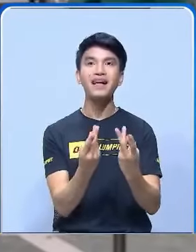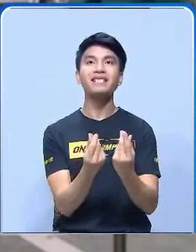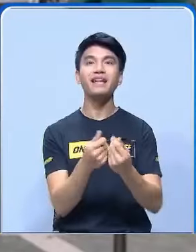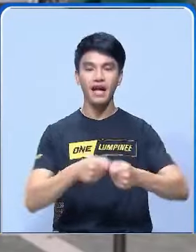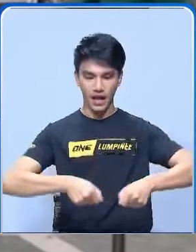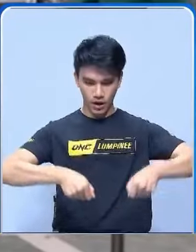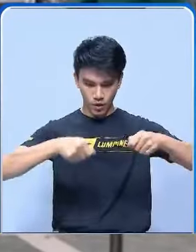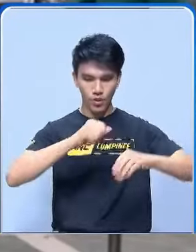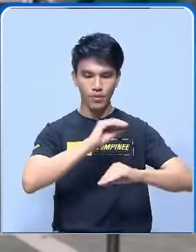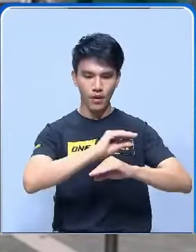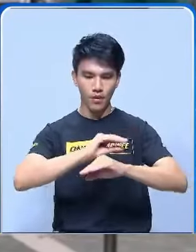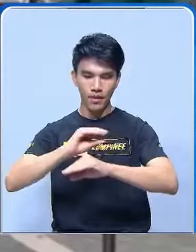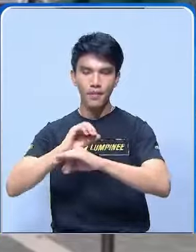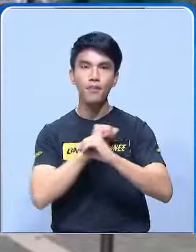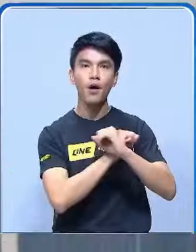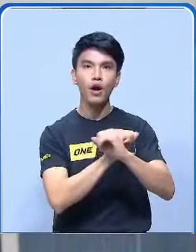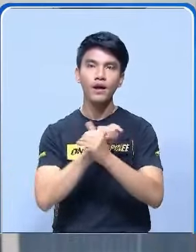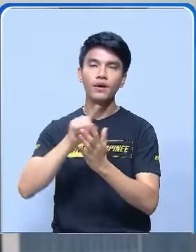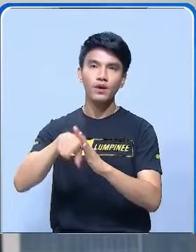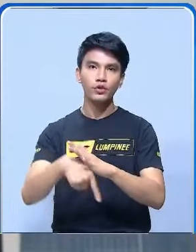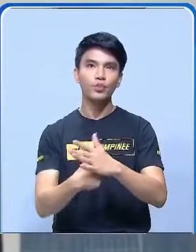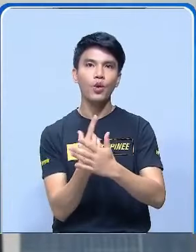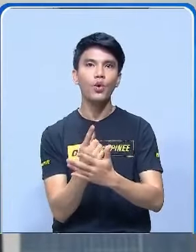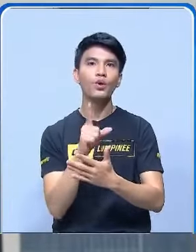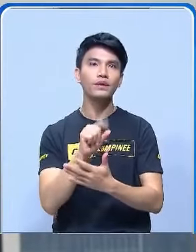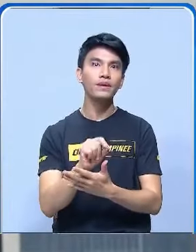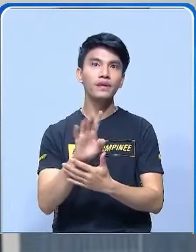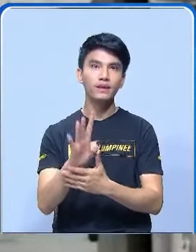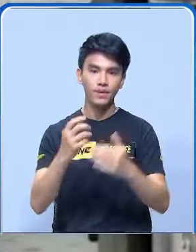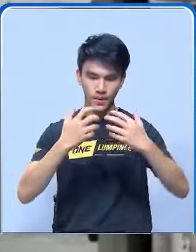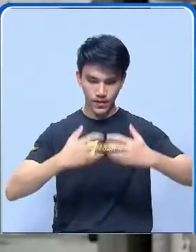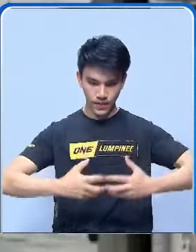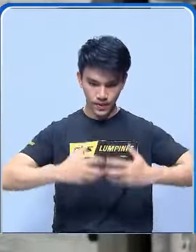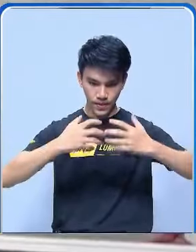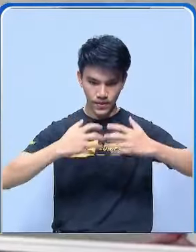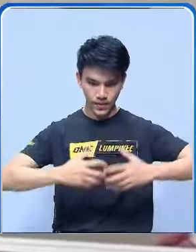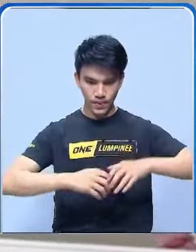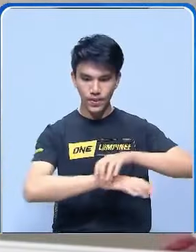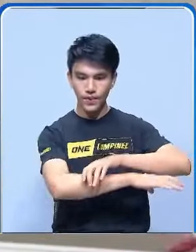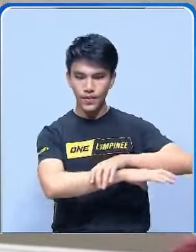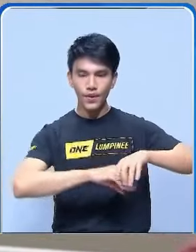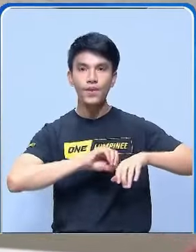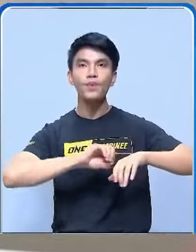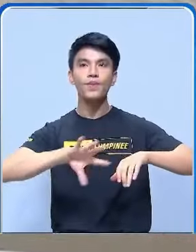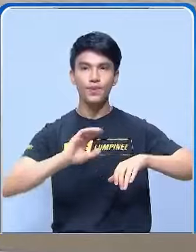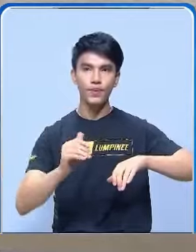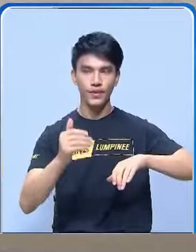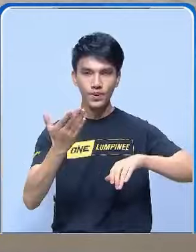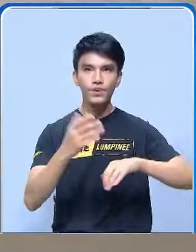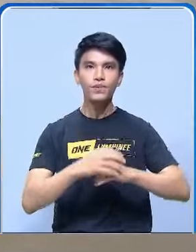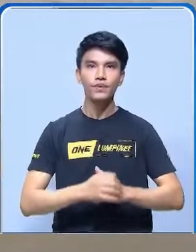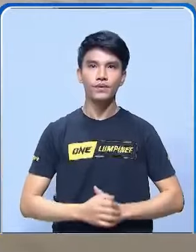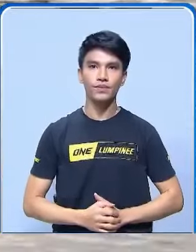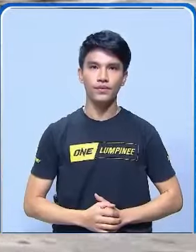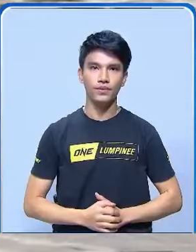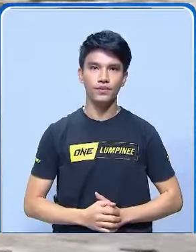ามริมเขื่อนและเฝ้าระวังกันตลอด24ชั่วโมงพร้อมทั้งเตรียมเครื่องสูบน้ำเร่งระบายน้ำที่ซึมเข้ามาตามแนวเขื่อนออกจากพื้นที่ไปก่